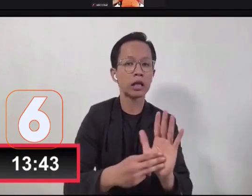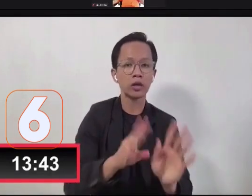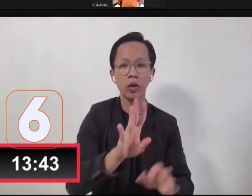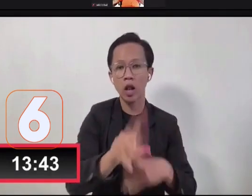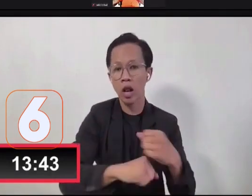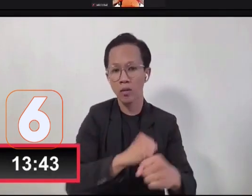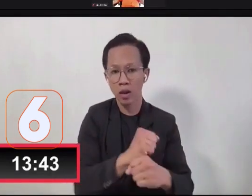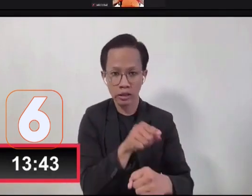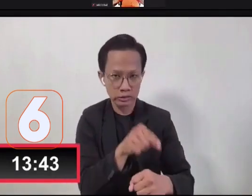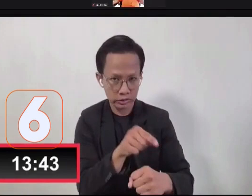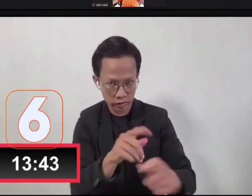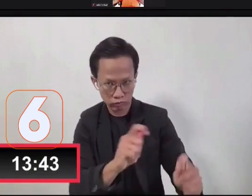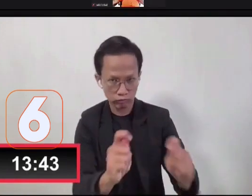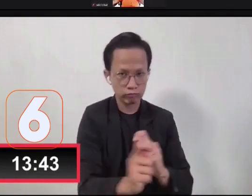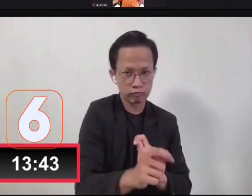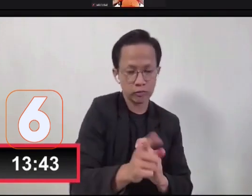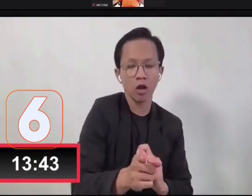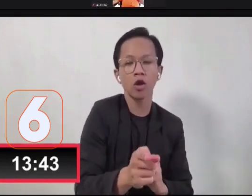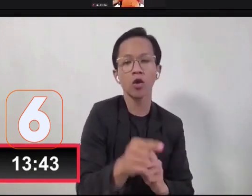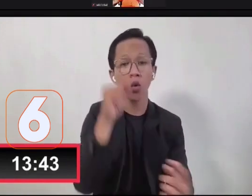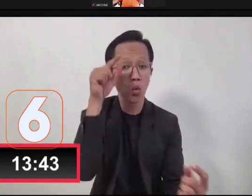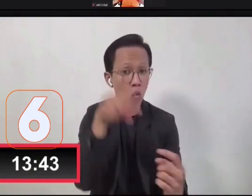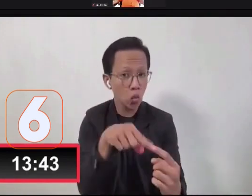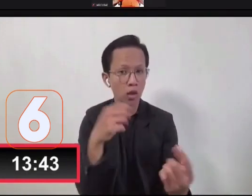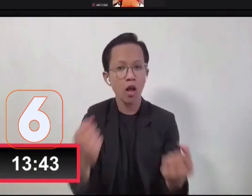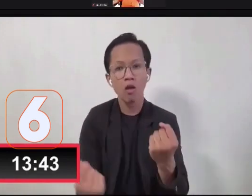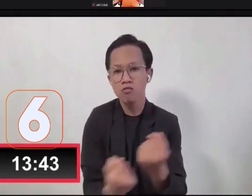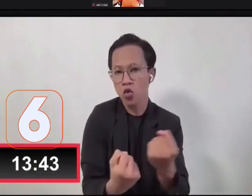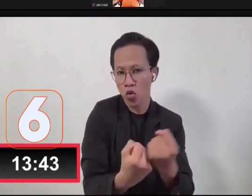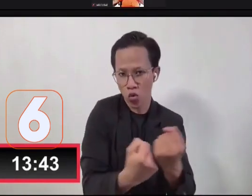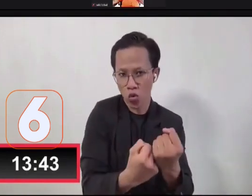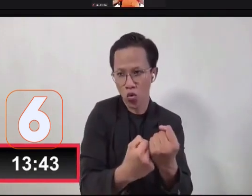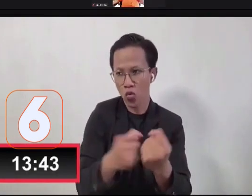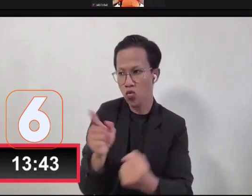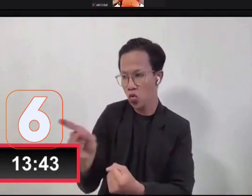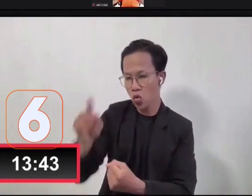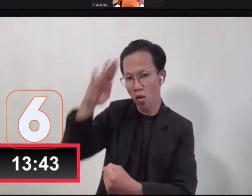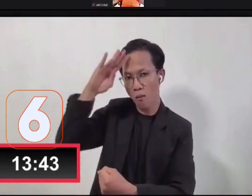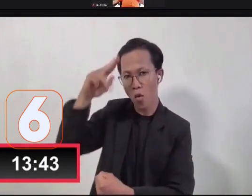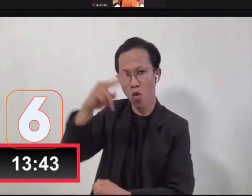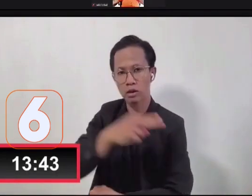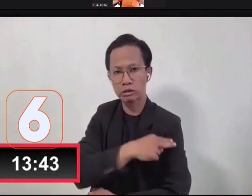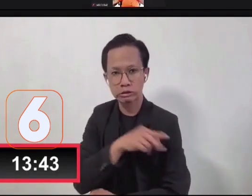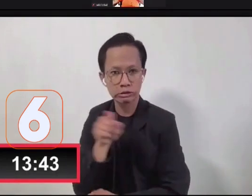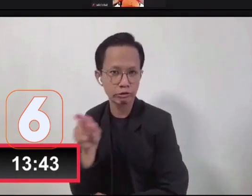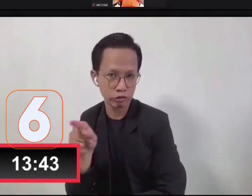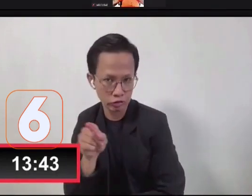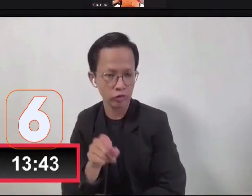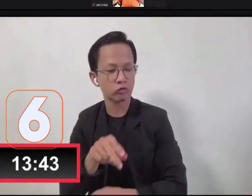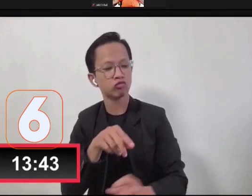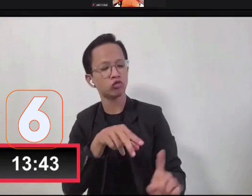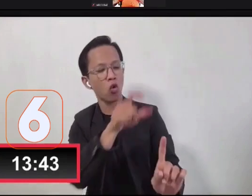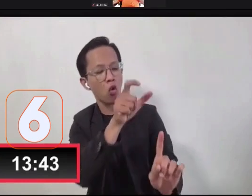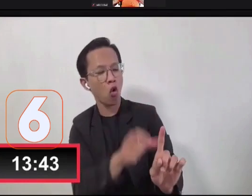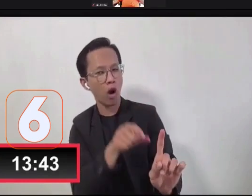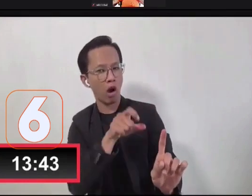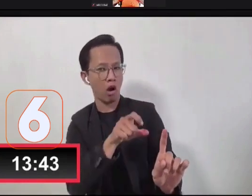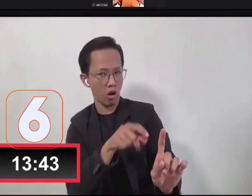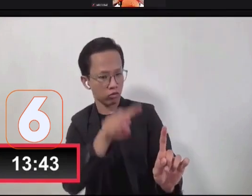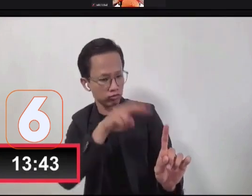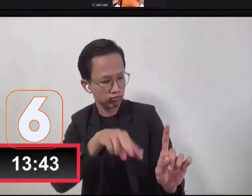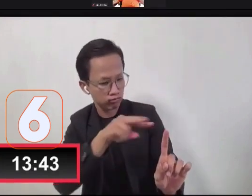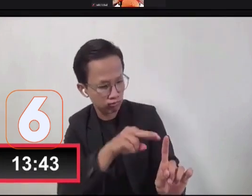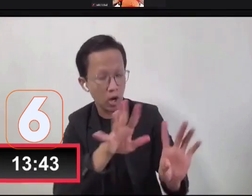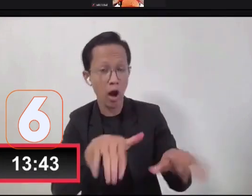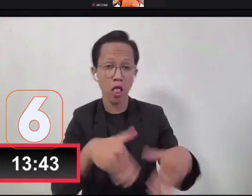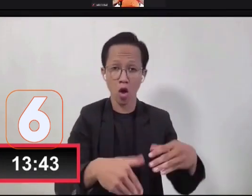pemegang SIM yang berguna dalam mendukung kepentingan aparat penegak hukum dalam melakukan penelusuran keberadaan pemegang SIM dan keluarganya jika